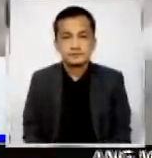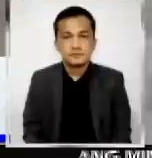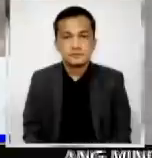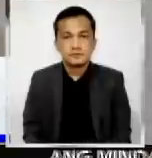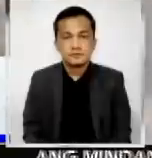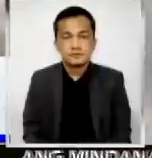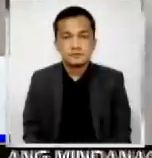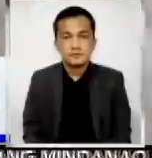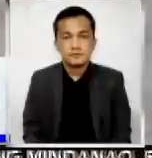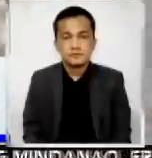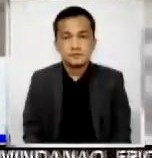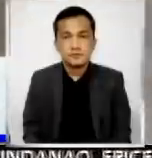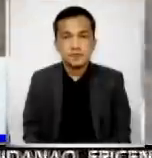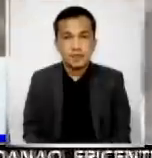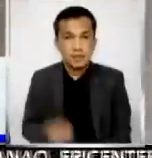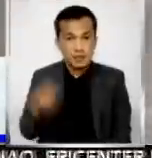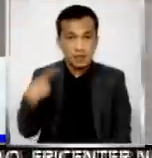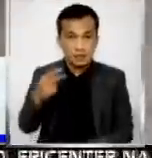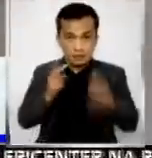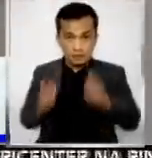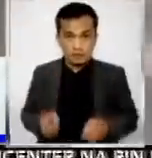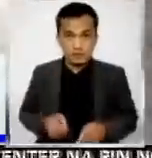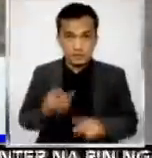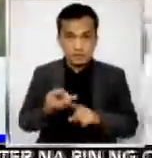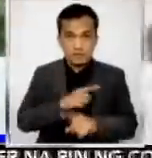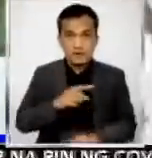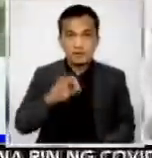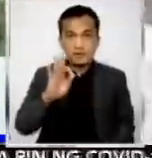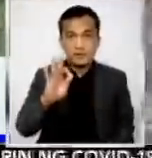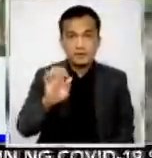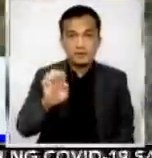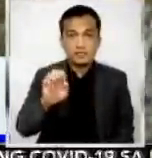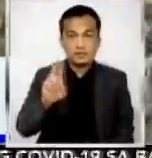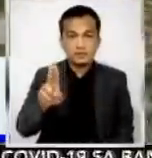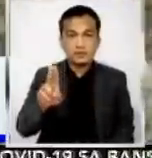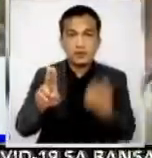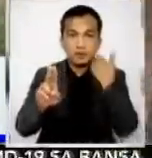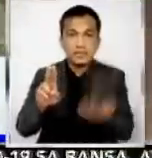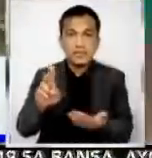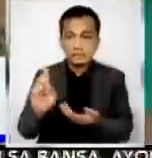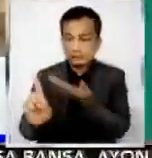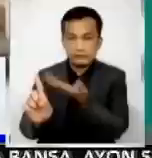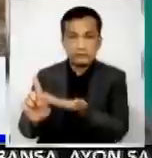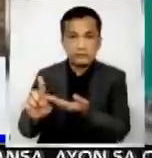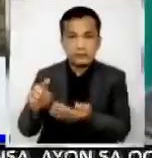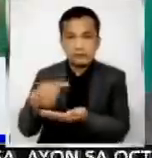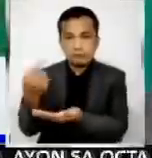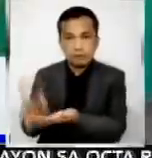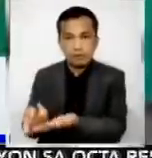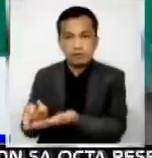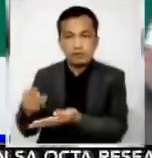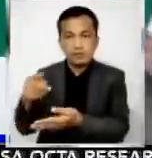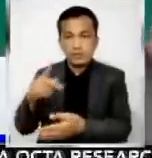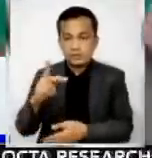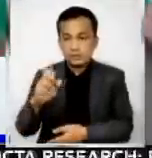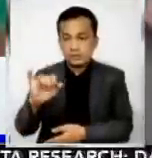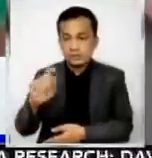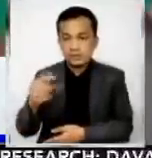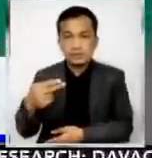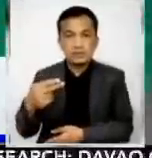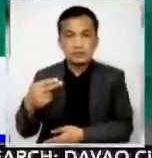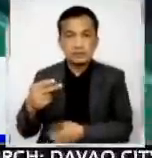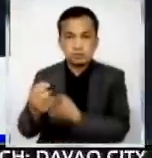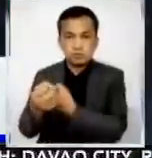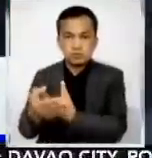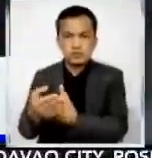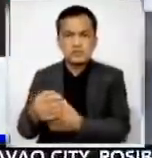Suot pa ang kaning uniforme mula Far Eastern University. Dead on the spot sa gilid ng kalsada, si Keith Absalon. Matapos masabugan ng hinihinalang